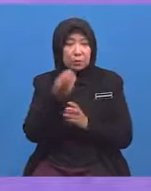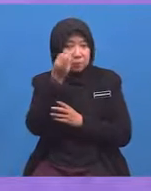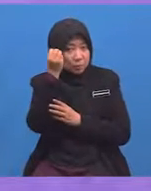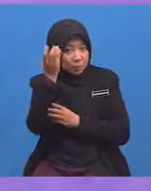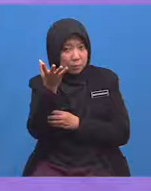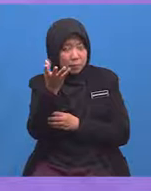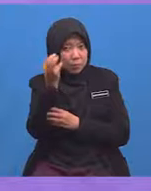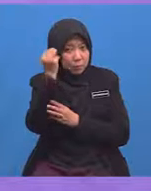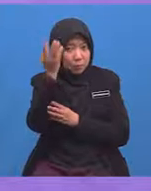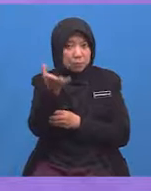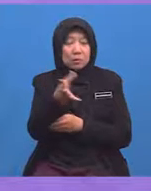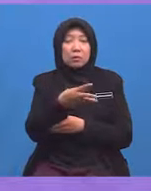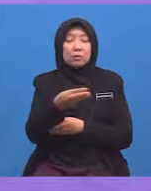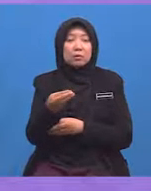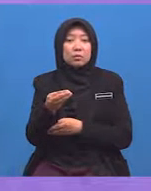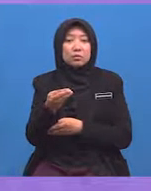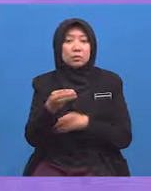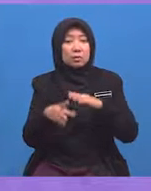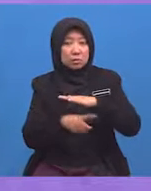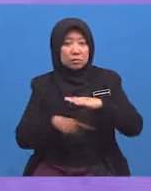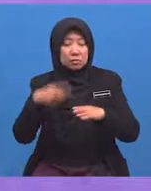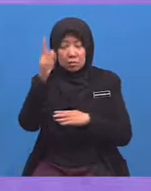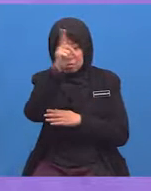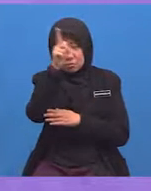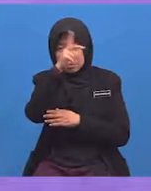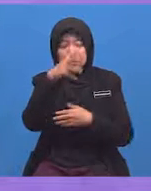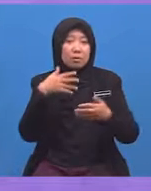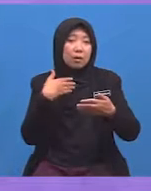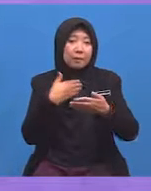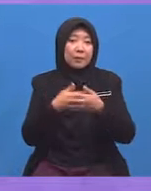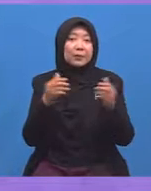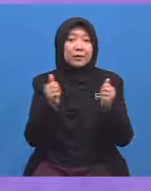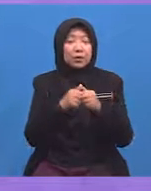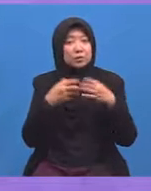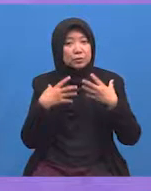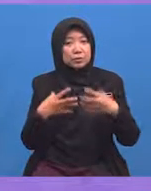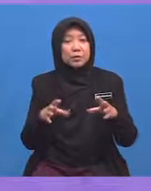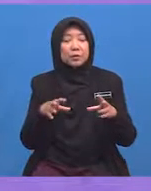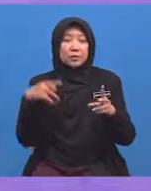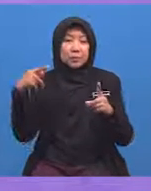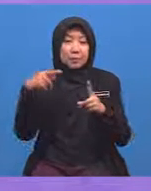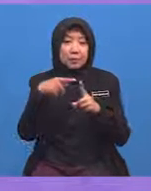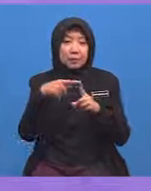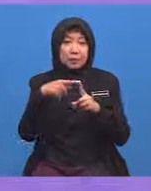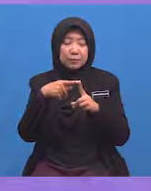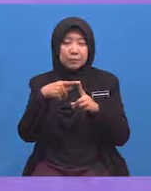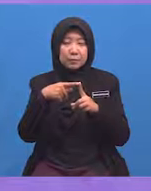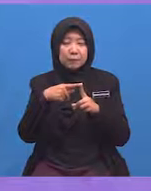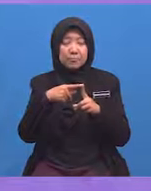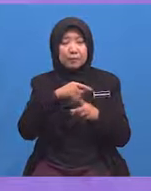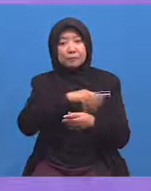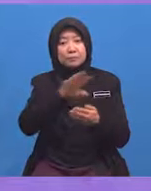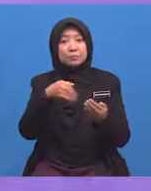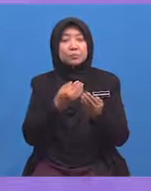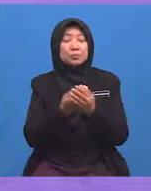maklumat dan dasar kerajaan dapat disampaikan dengan cepat kepada segenap